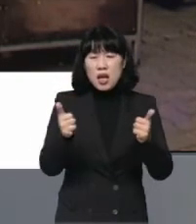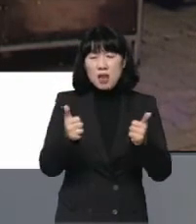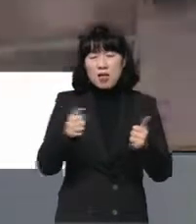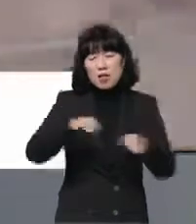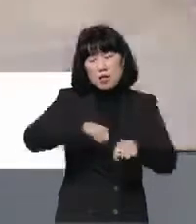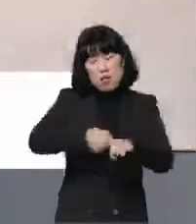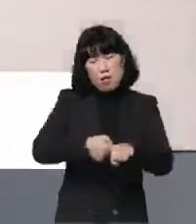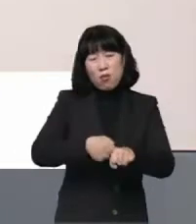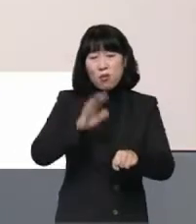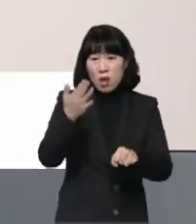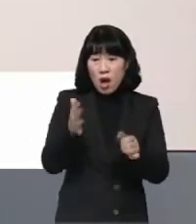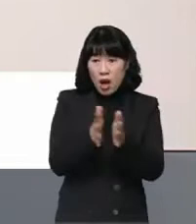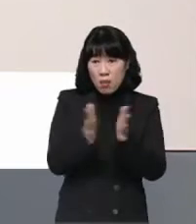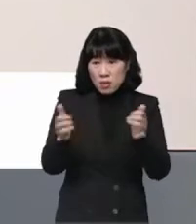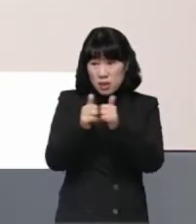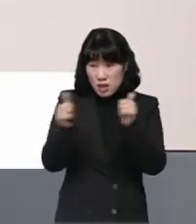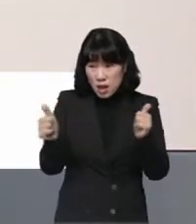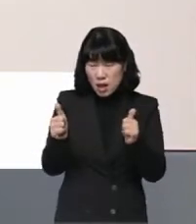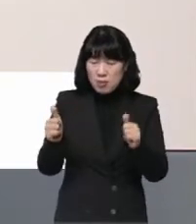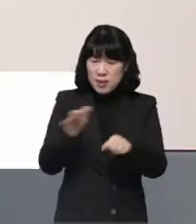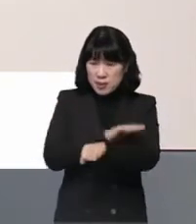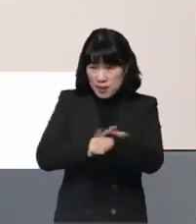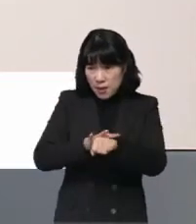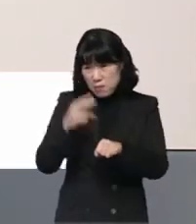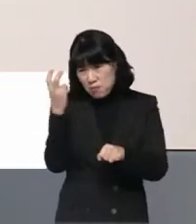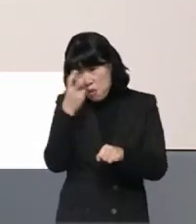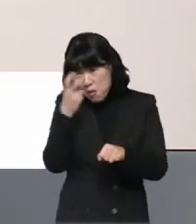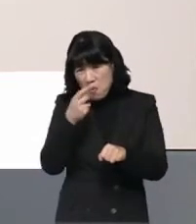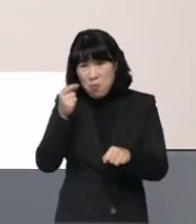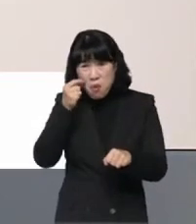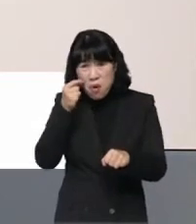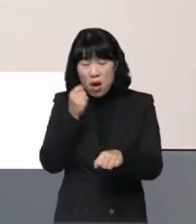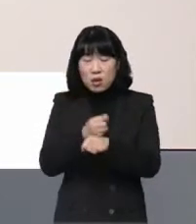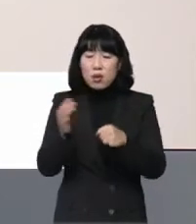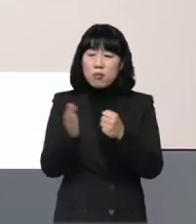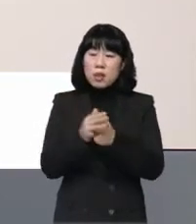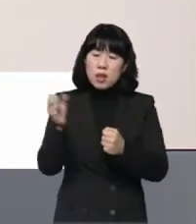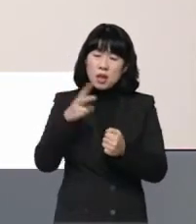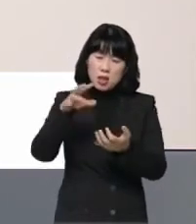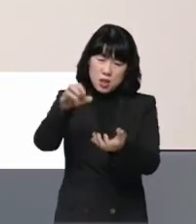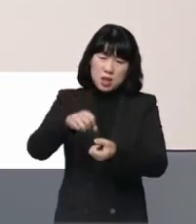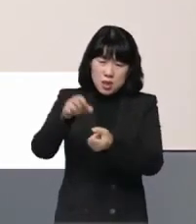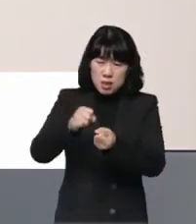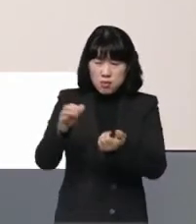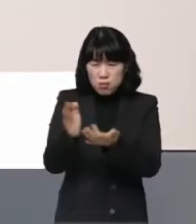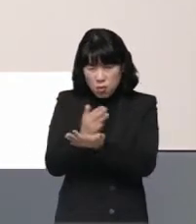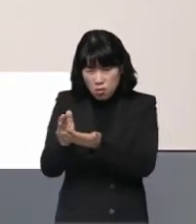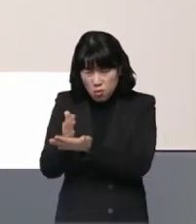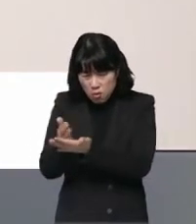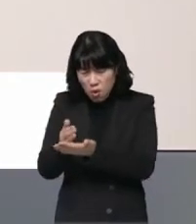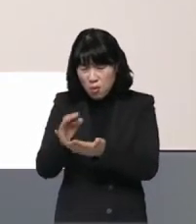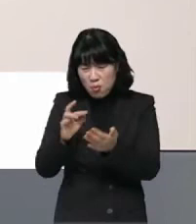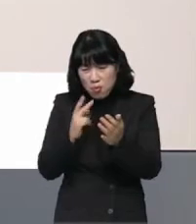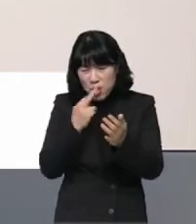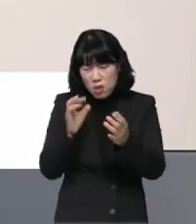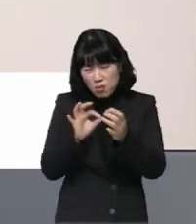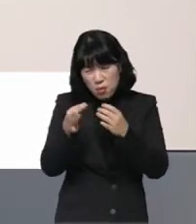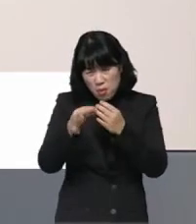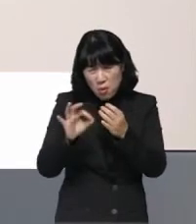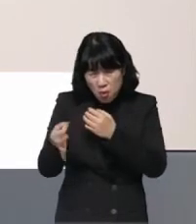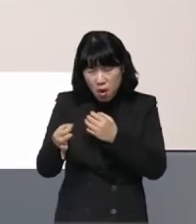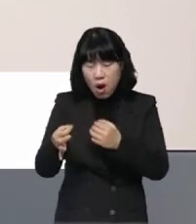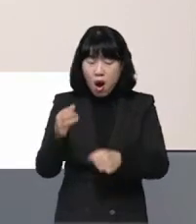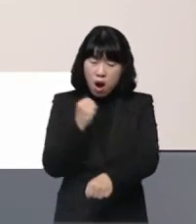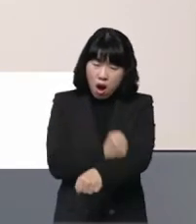아파트 주민들이 제대로 분류하지 않고 내놓은 페트병을 재분류하고 페트병에 붙은 비닐 포장을 제거하느라 업무가 크게